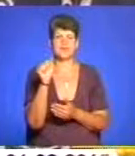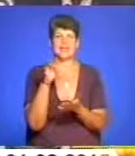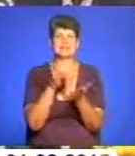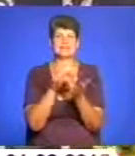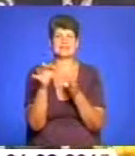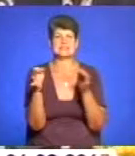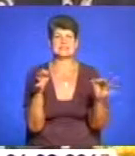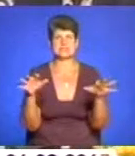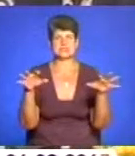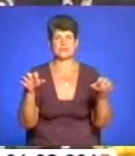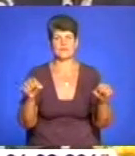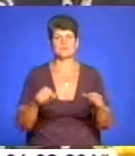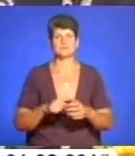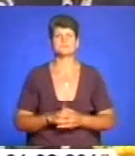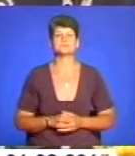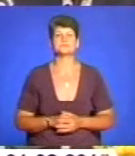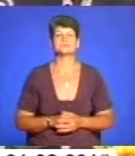децентралізацію влади.